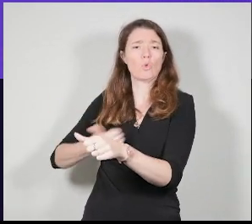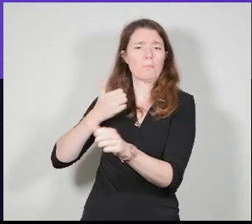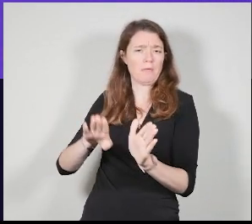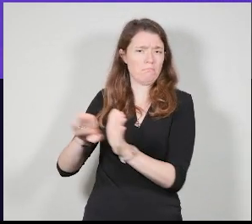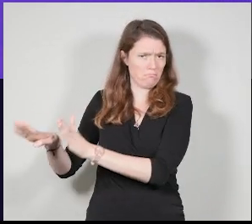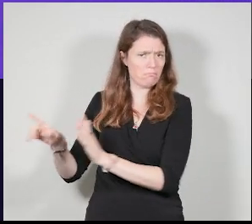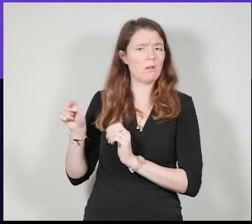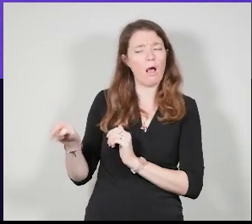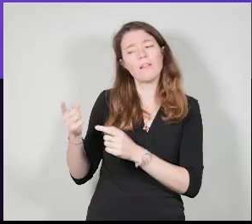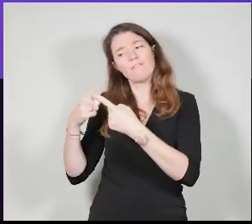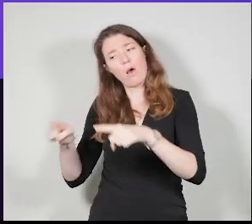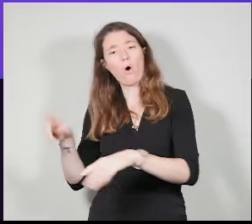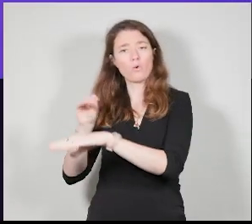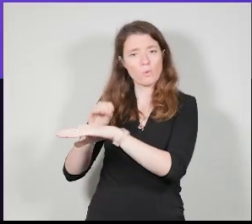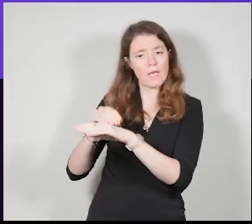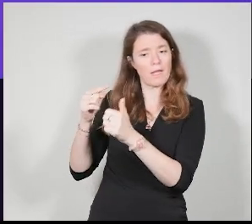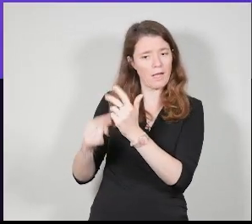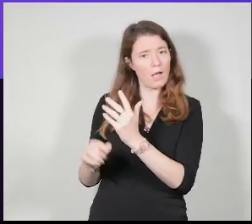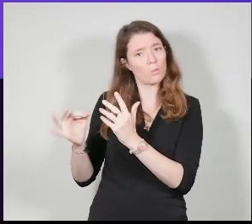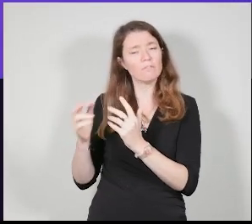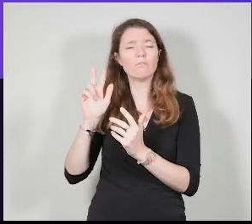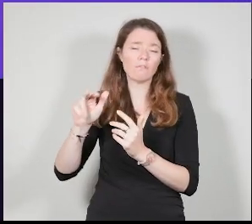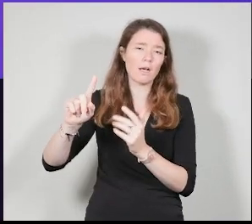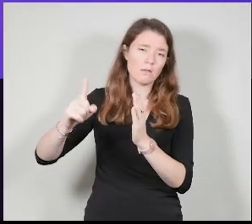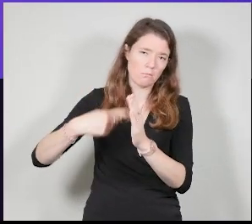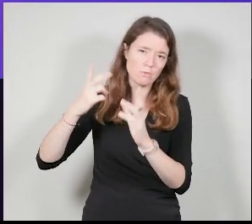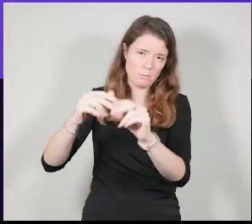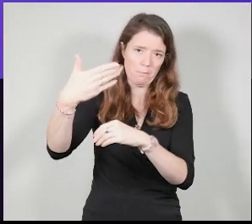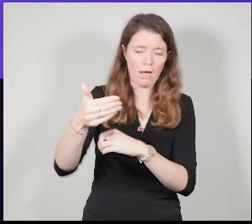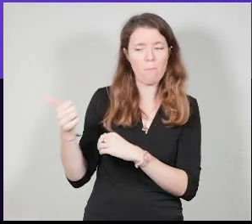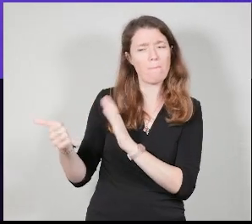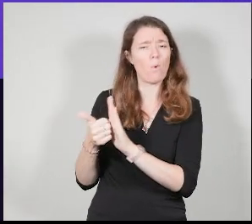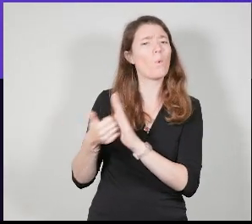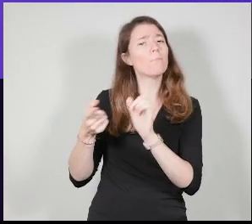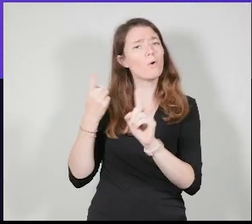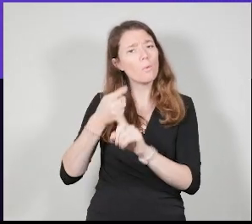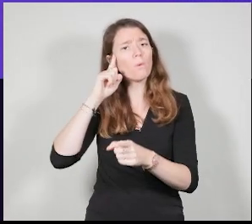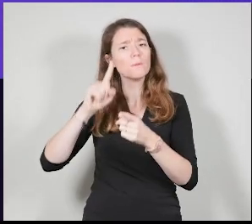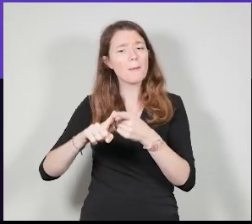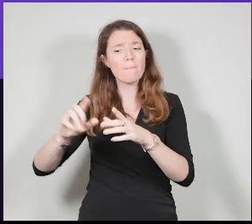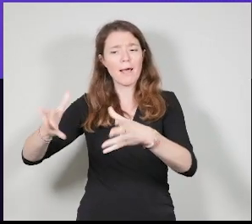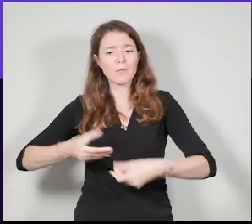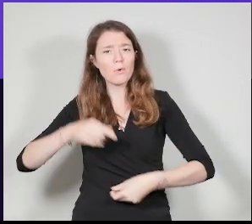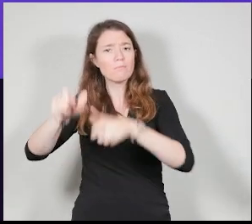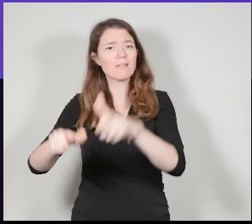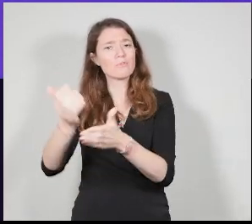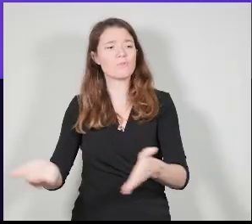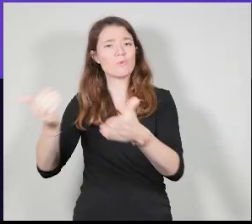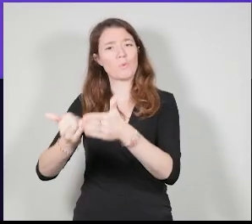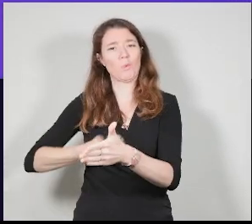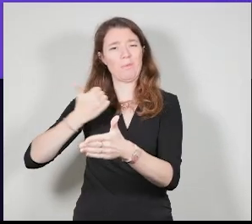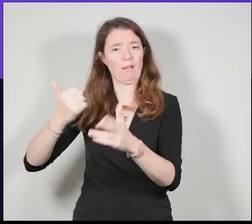des préconisations, sur lesquelles on reviendra, et qui peuvent jouer un rôle très important justement dans l'accueil de personnes en situation de perte d'autonomie.